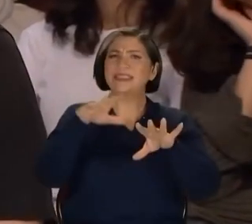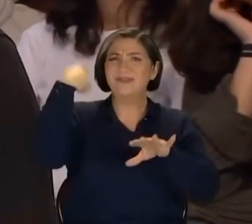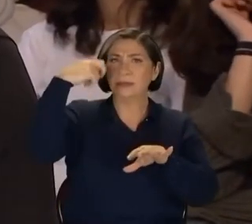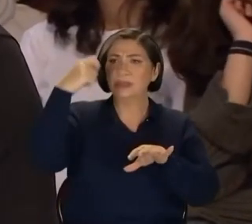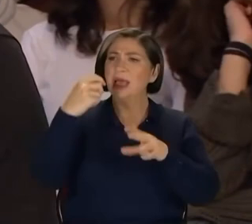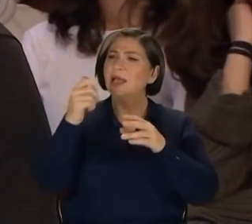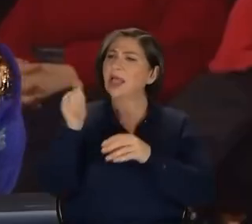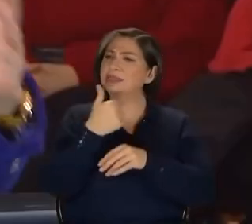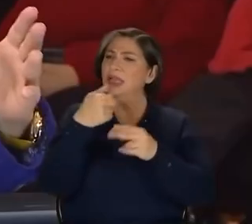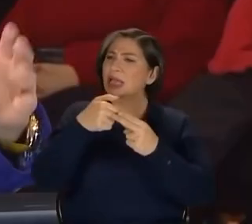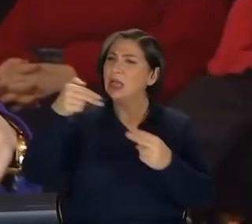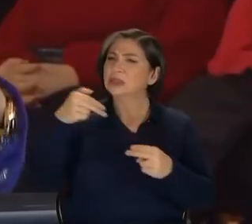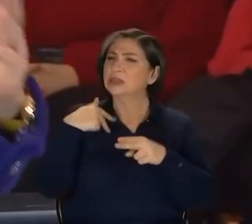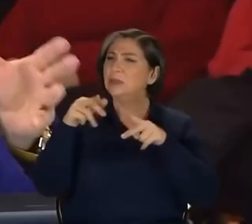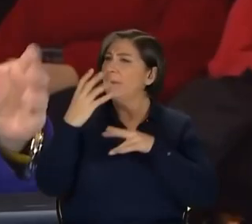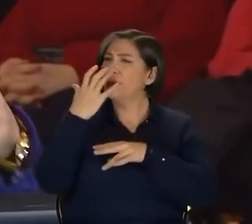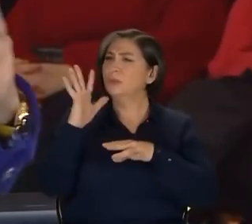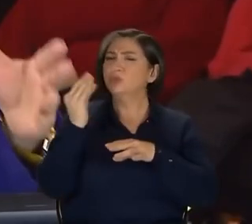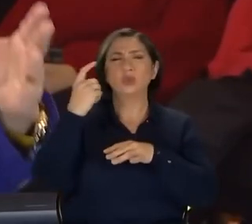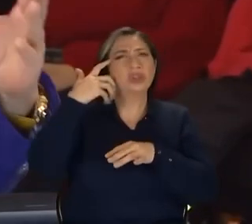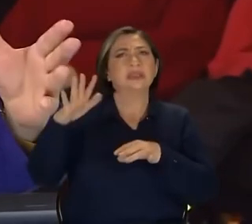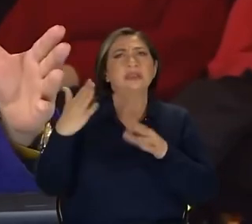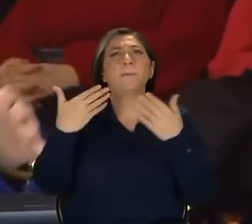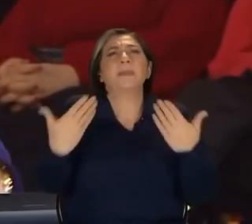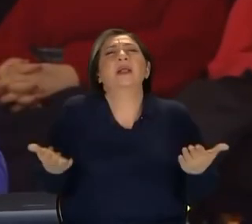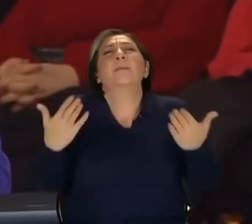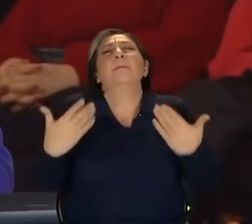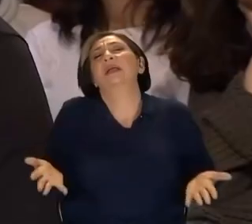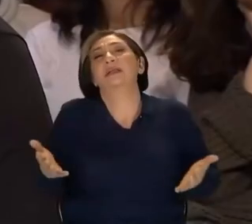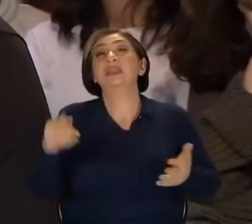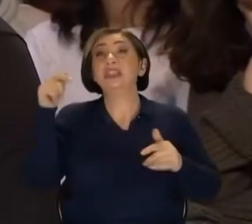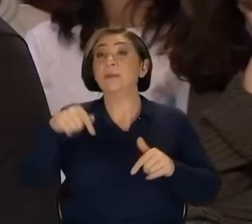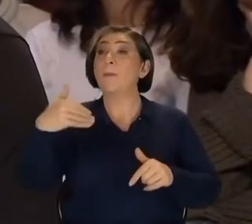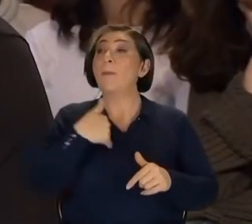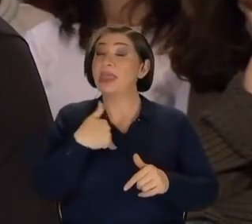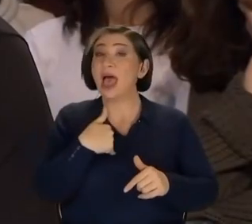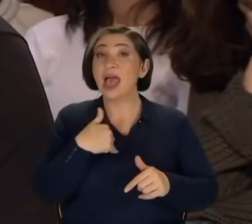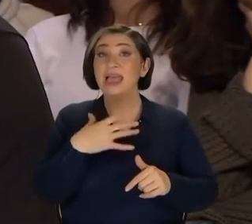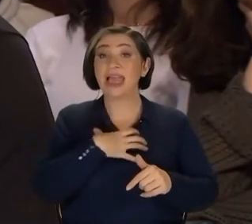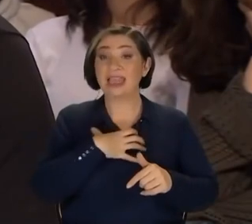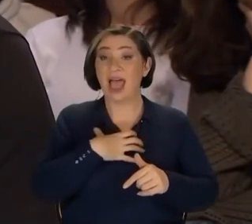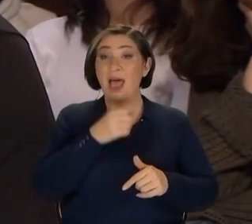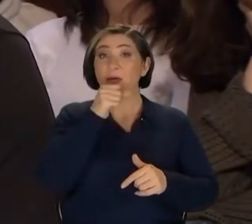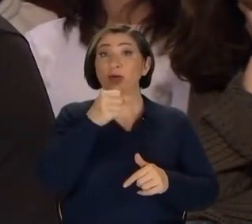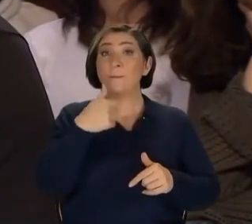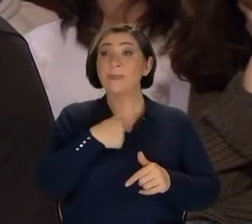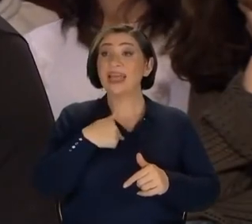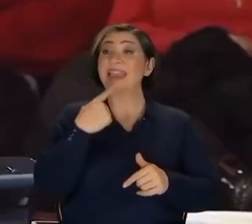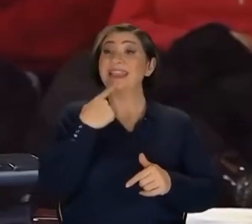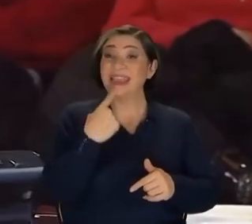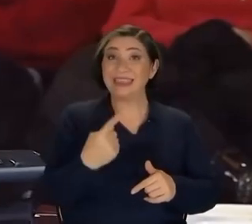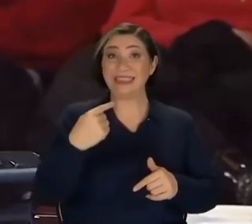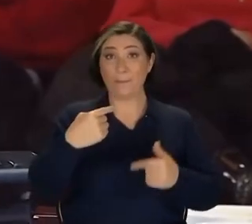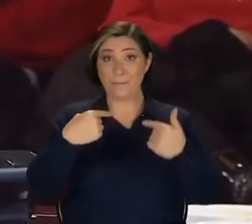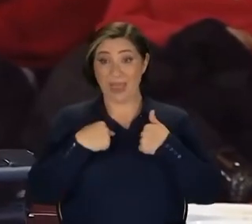kalitesinde, hikayesinde bir şey beklemiyordum. Çok şaşırdım, bayıldım. Şimdi bana, zaten kendi anonsunda da var. Bana dediğin zaman